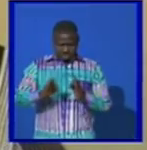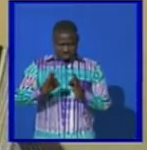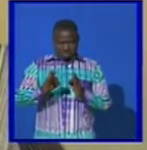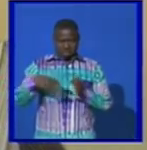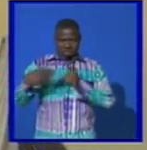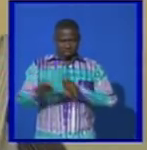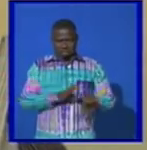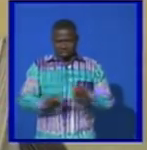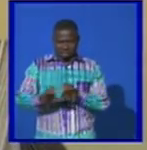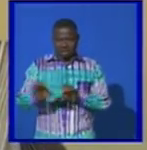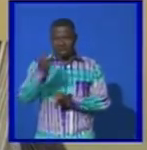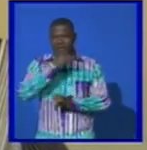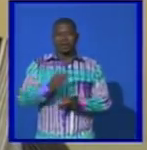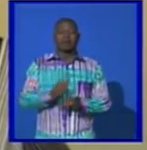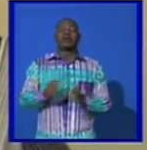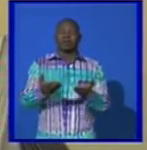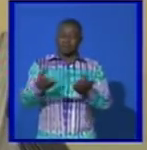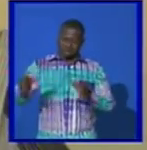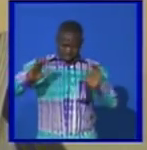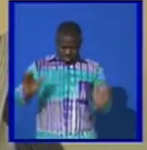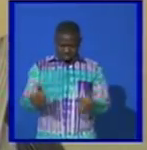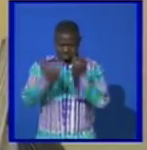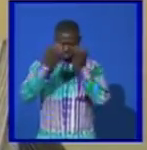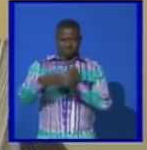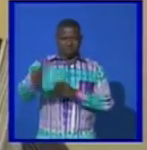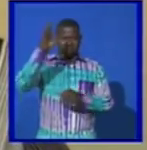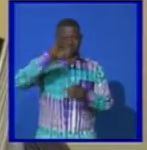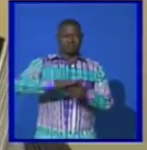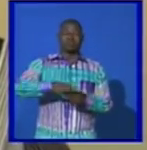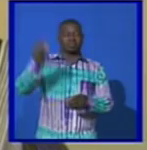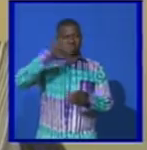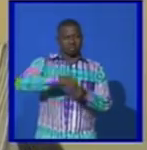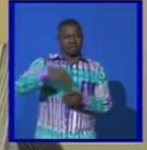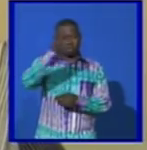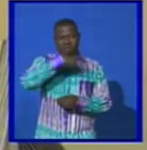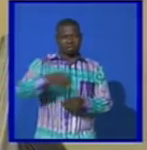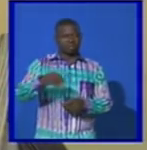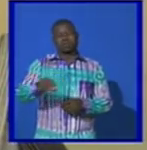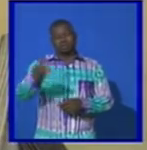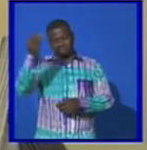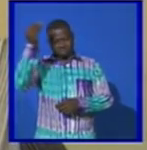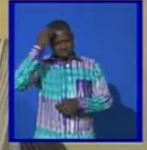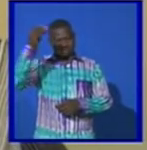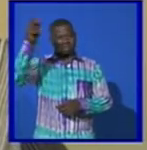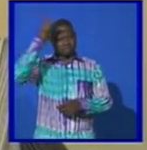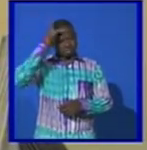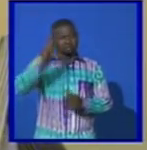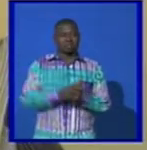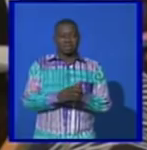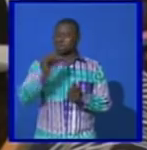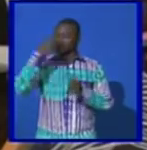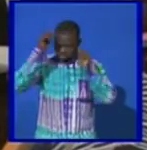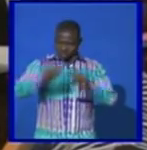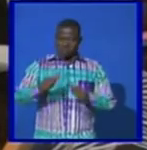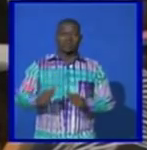en suscitant la candidature de l'homme que nous estimons capable d'apporter ce souffle nouveau à notre cher pays en